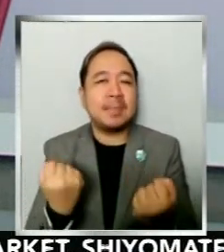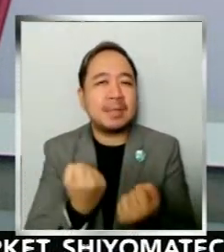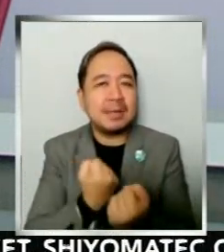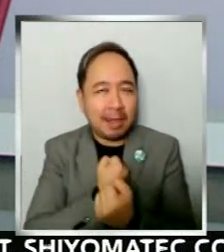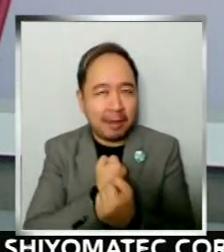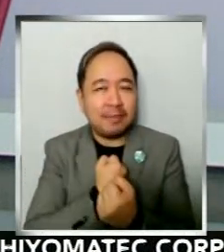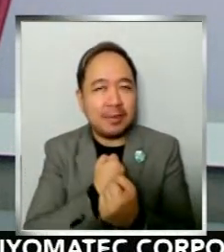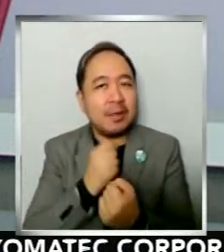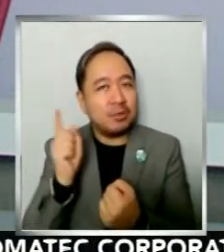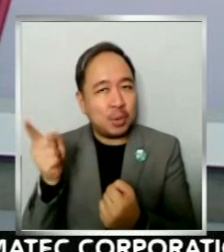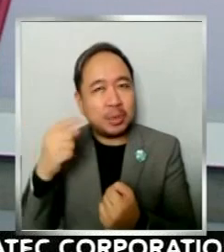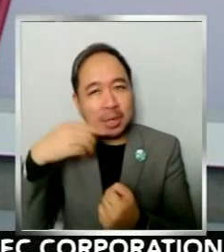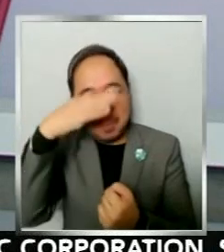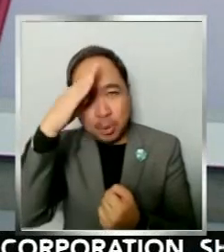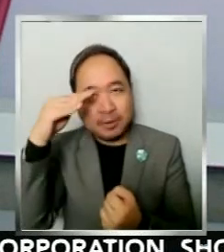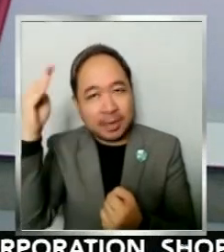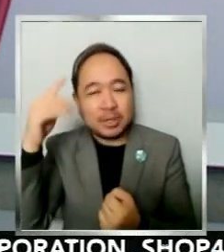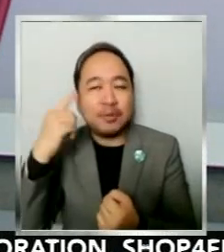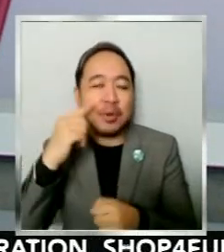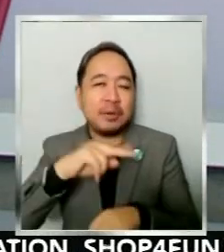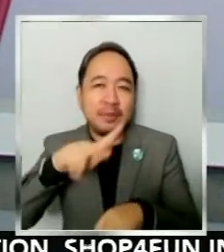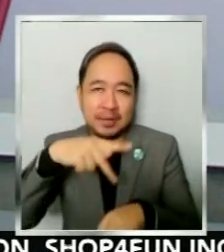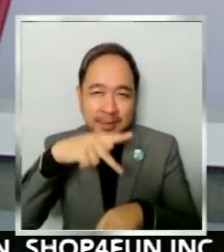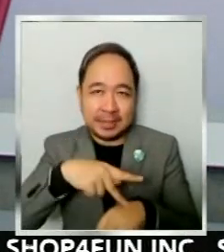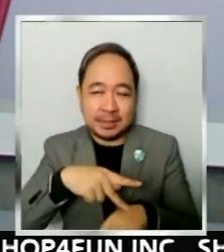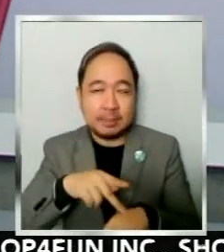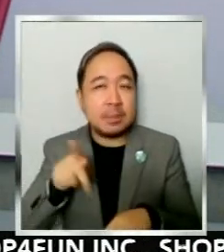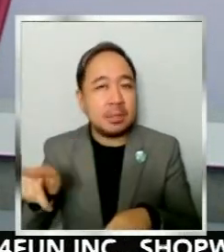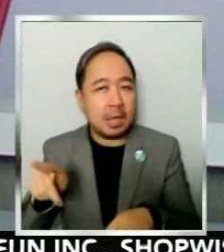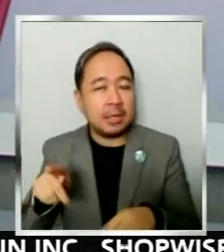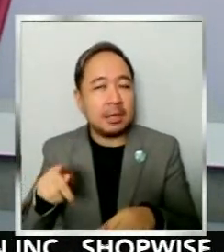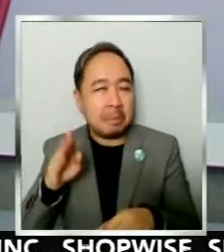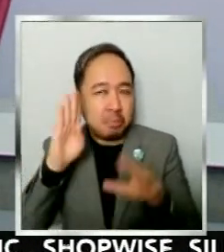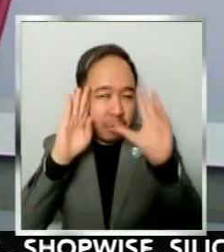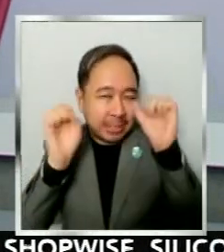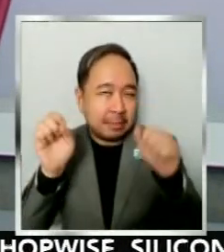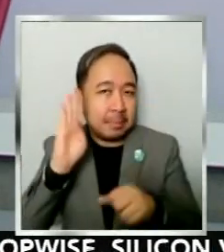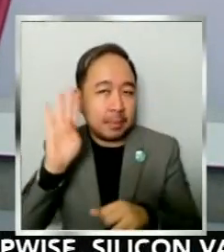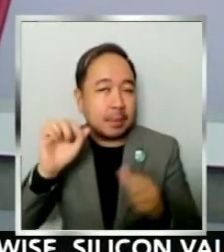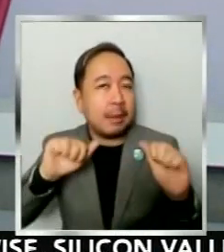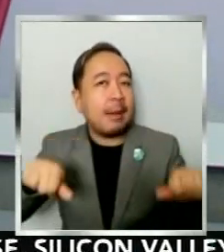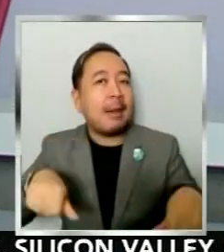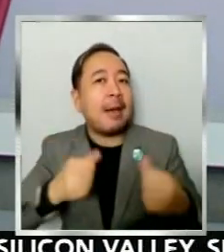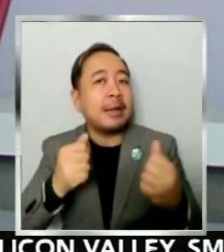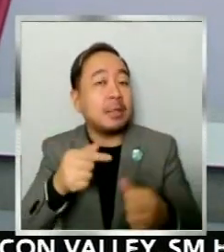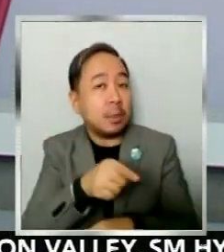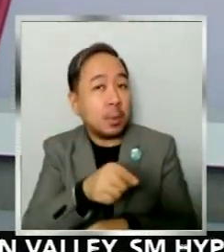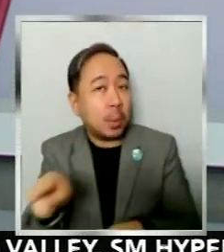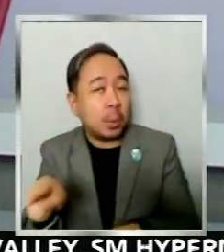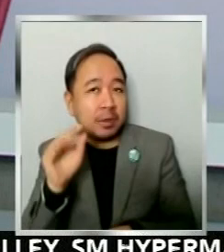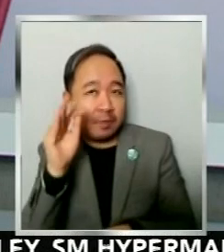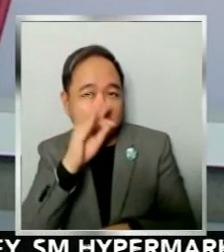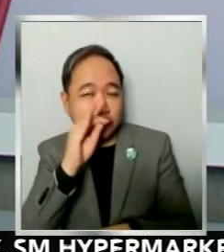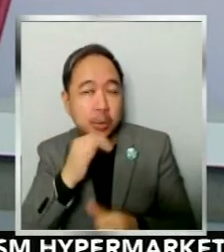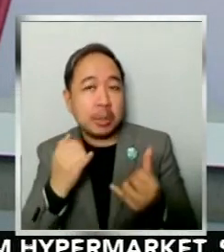Bonifacio sa Pilipinas. Yan ang hamon ni Pangulong Bongbong Marcos sa mga Pilipino sa pagdiriwang ng